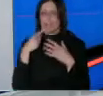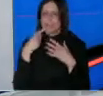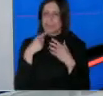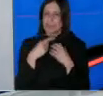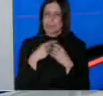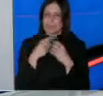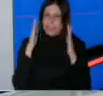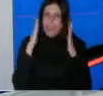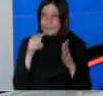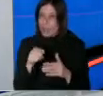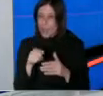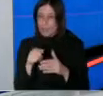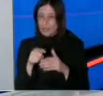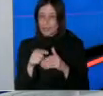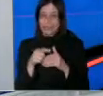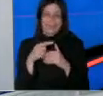לו?